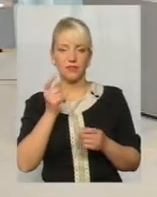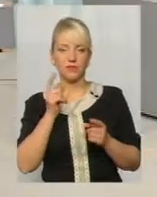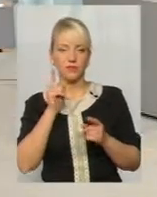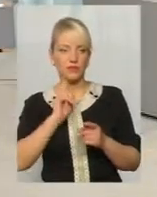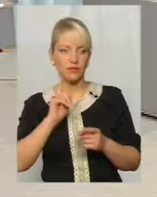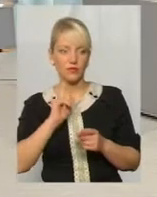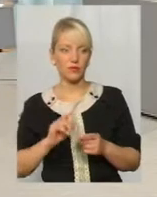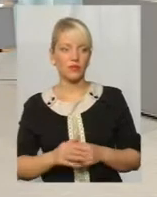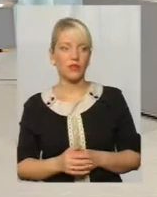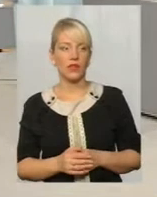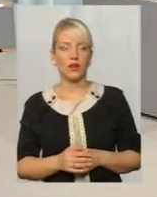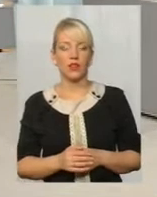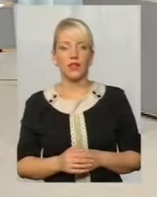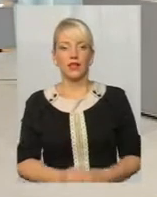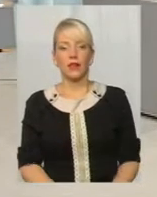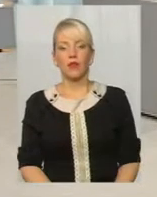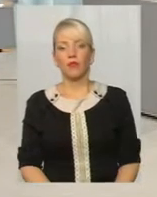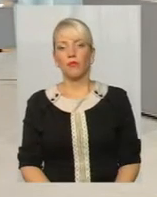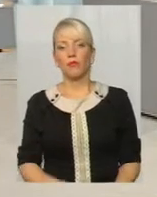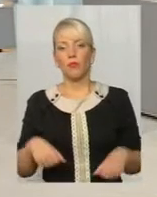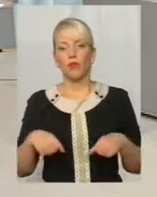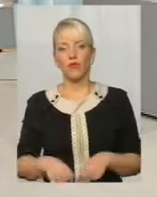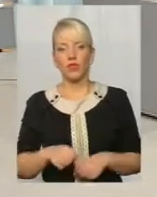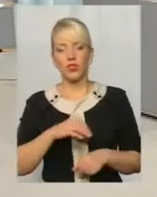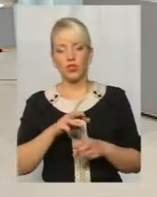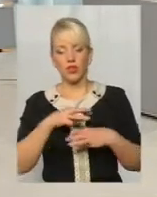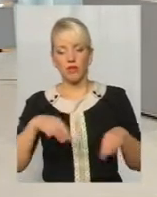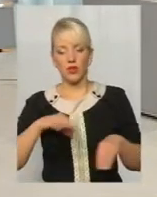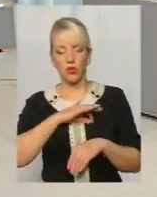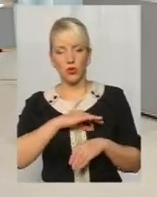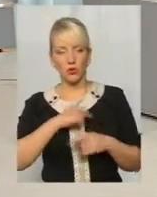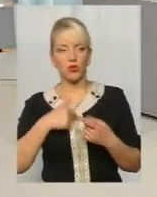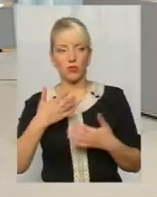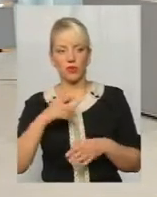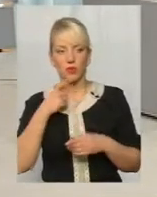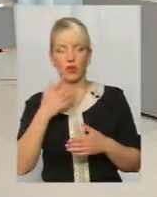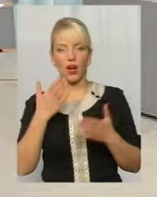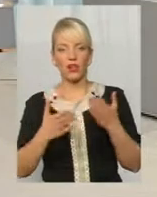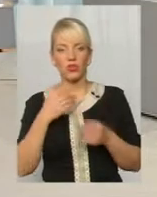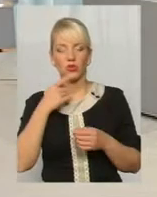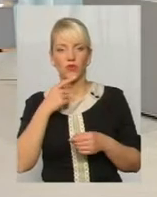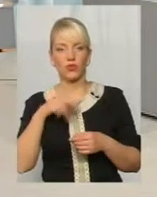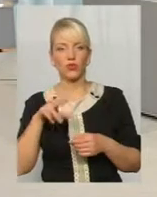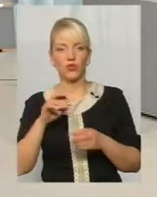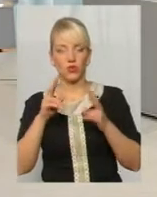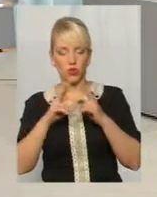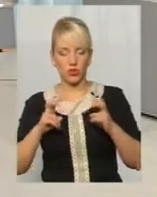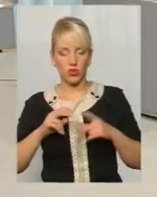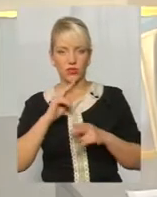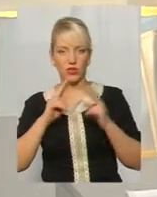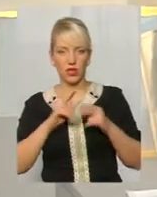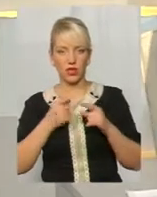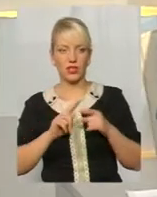ласка, власне, повноваження Мін'юсту в сфері ми зачепили, а якщо говорити щодо розгляду скарг,